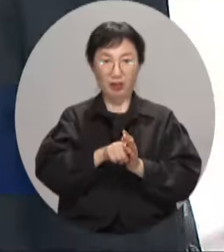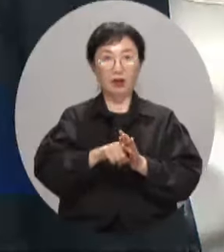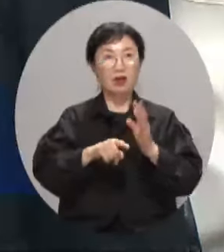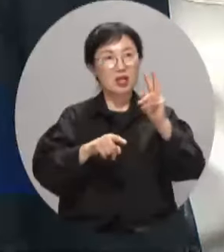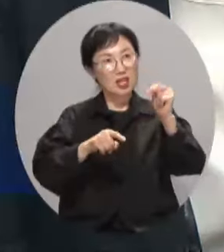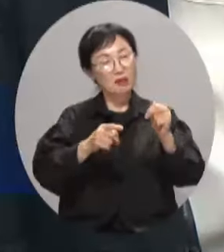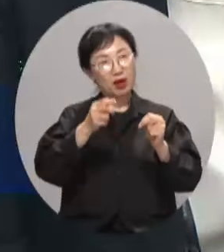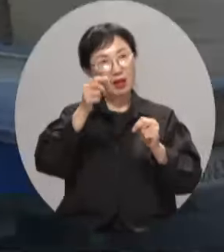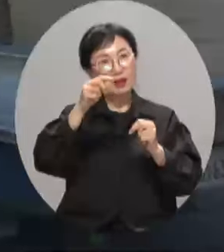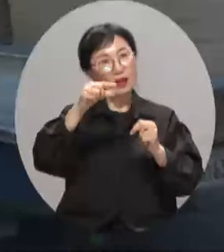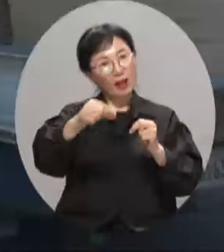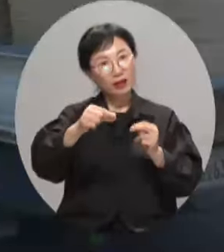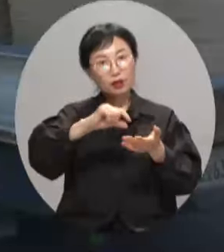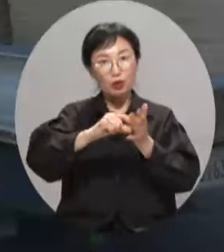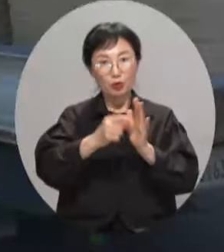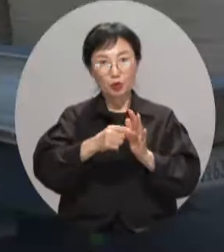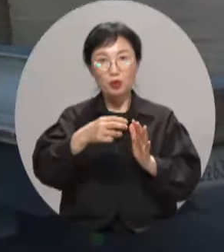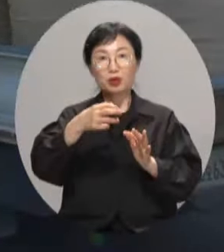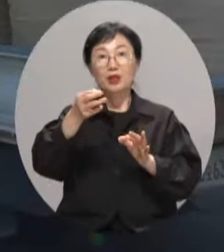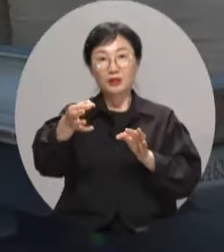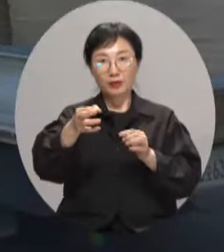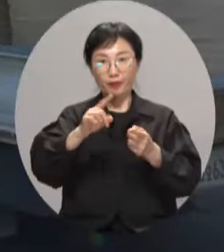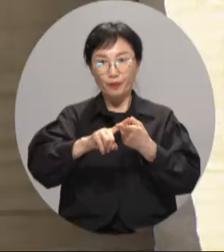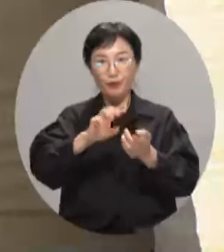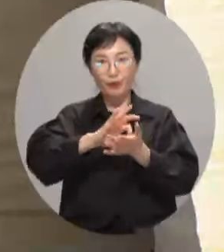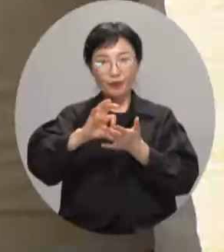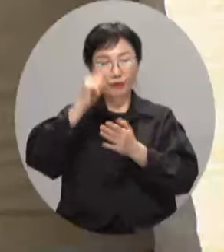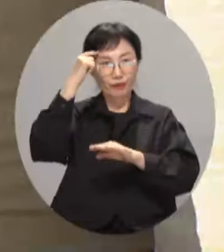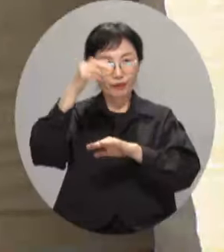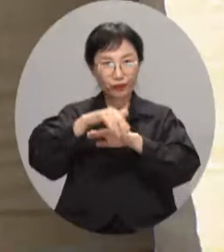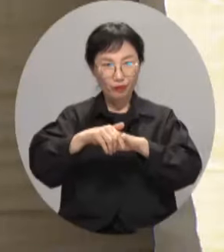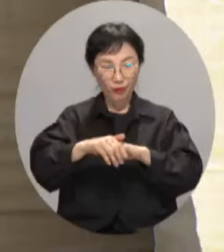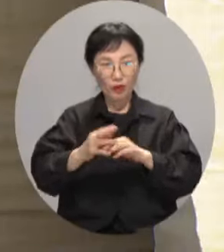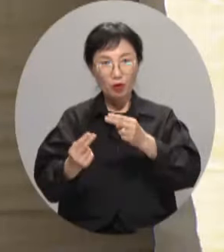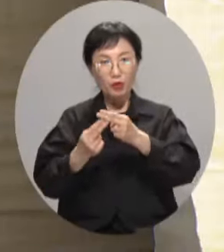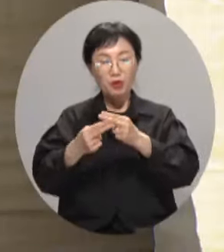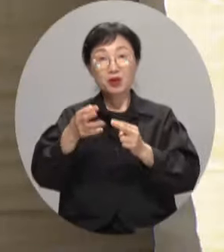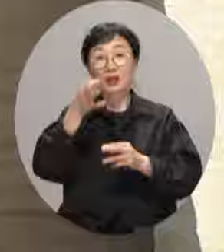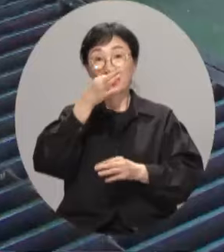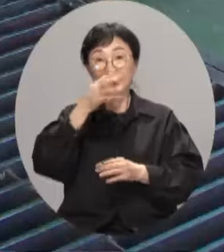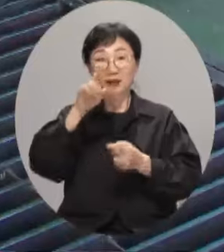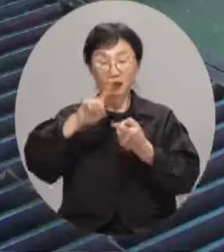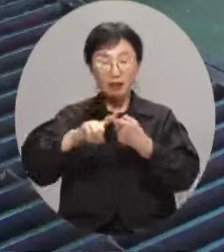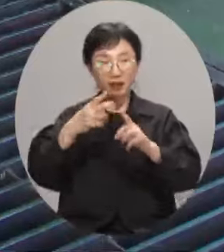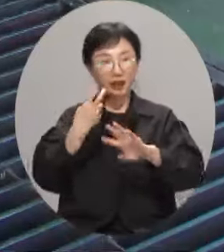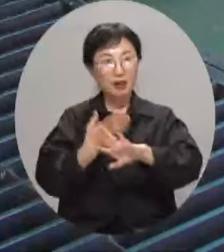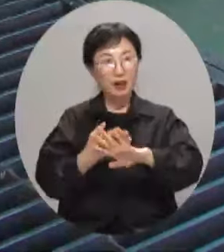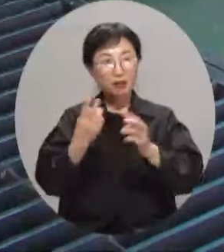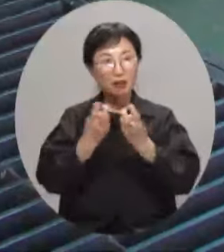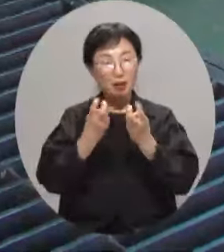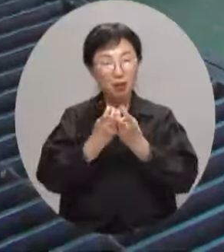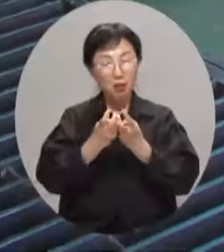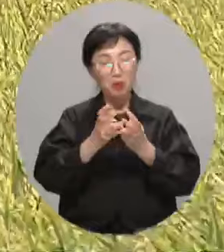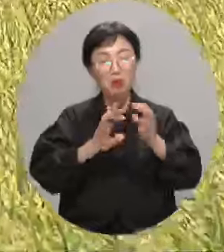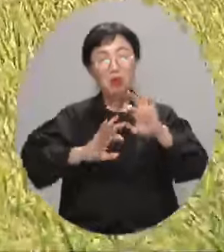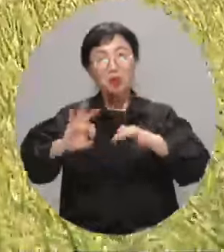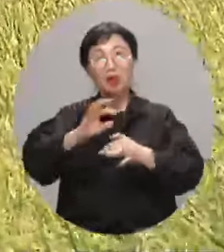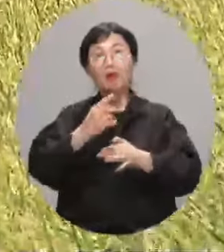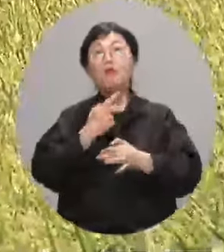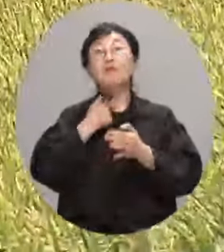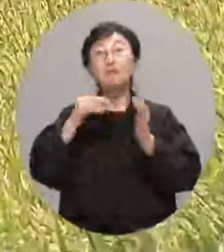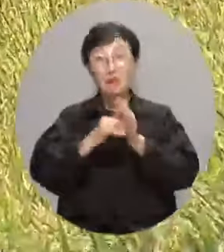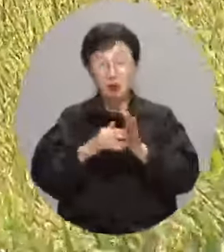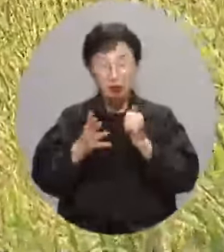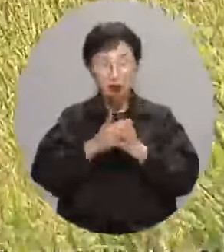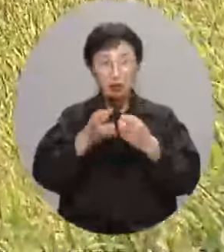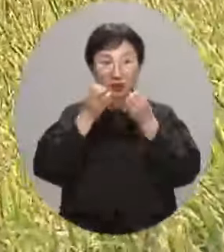즉시 처분하고 정부가 그간 남아도는 비축용 양곡을 다른 용도로 바꾼 사례는 있었지만 갓 나온